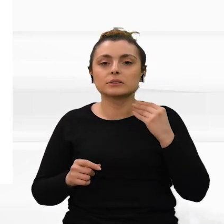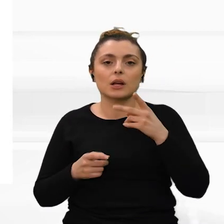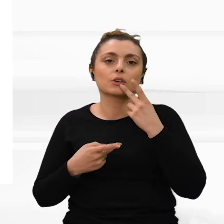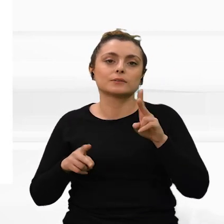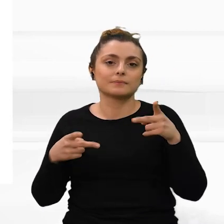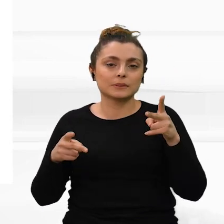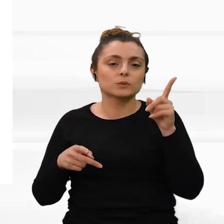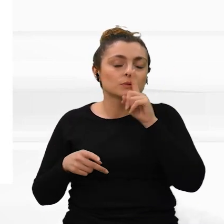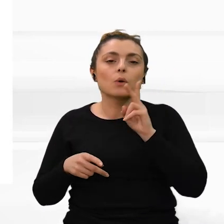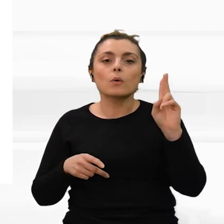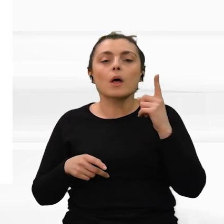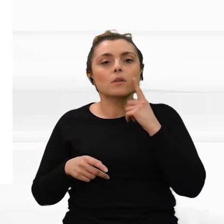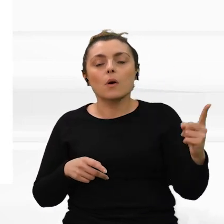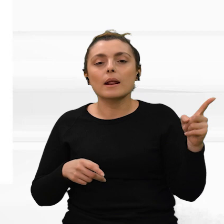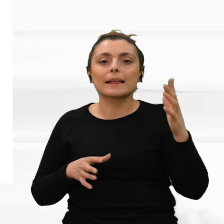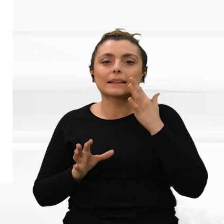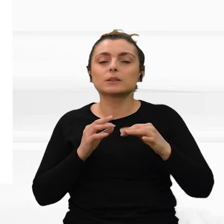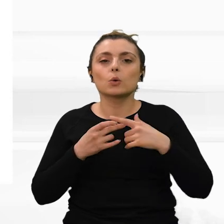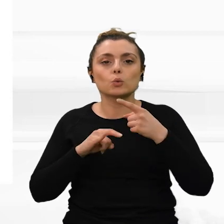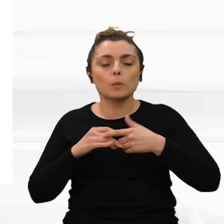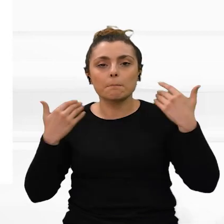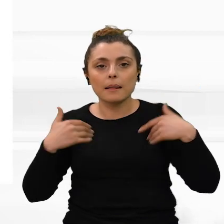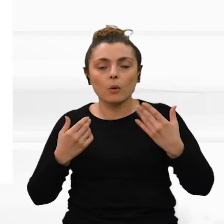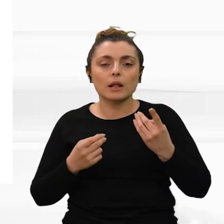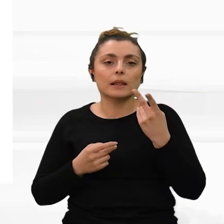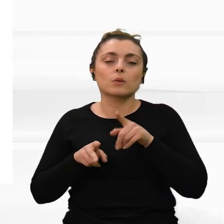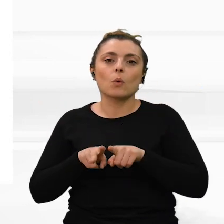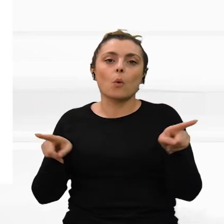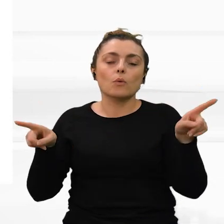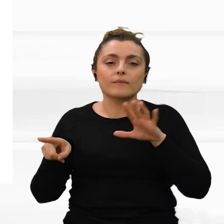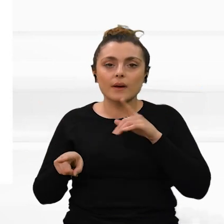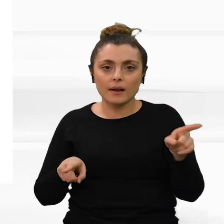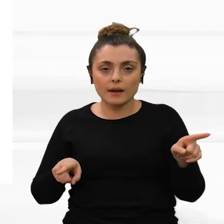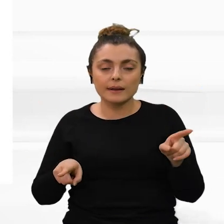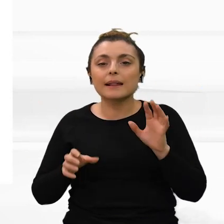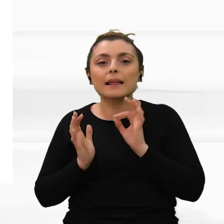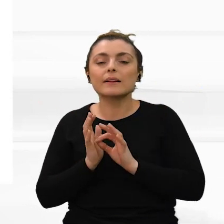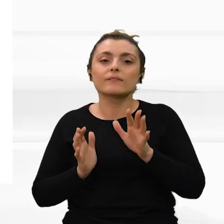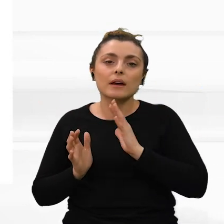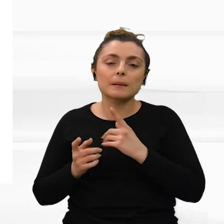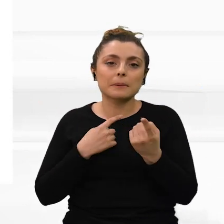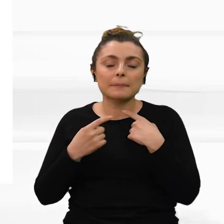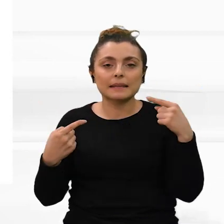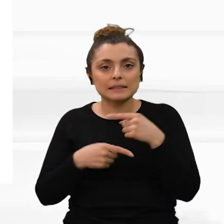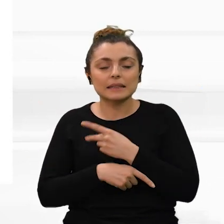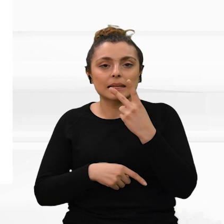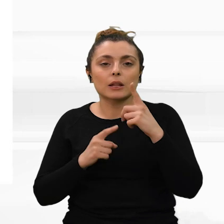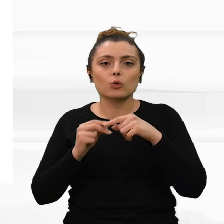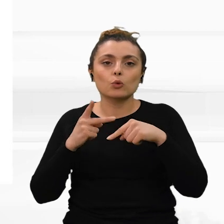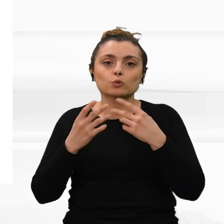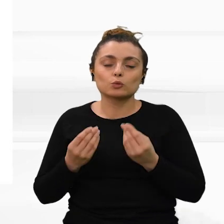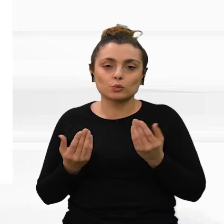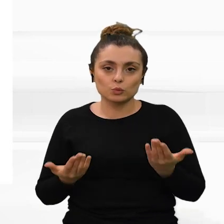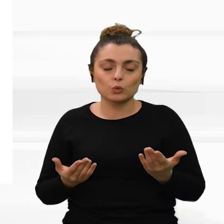anlayışı ile açıklanabilir Çünkü ona göre insan ruh ve beden olarak iki yönlü bir varlıktır yani varlık birbirine zıt iki